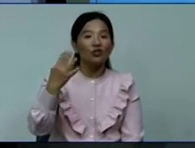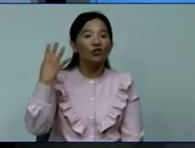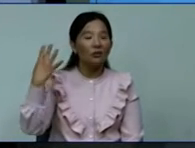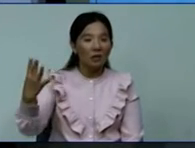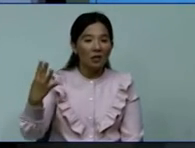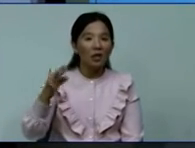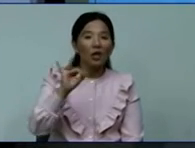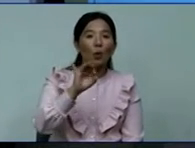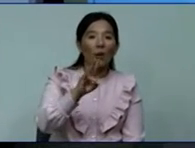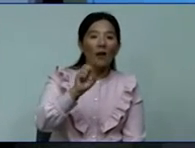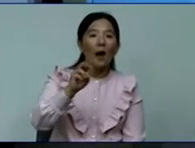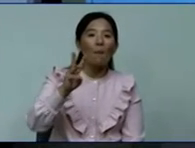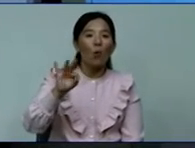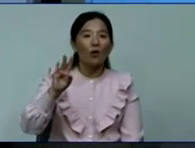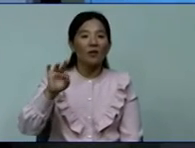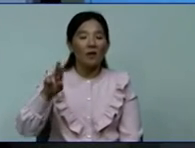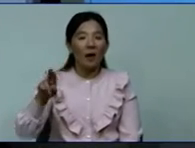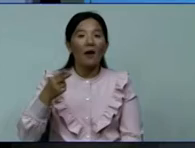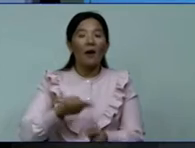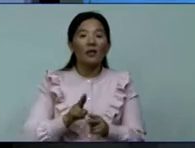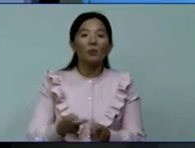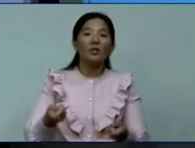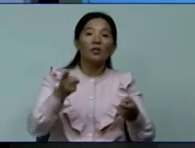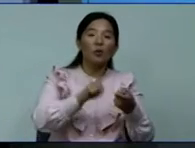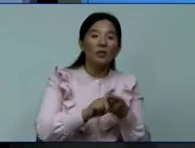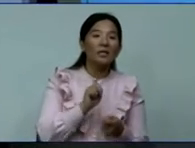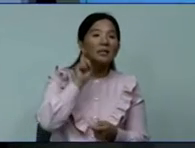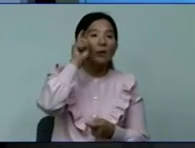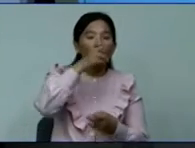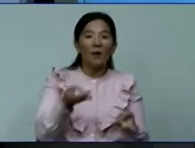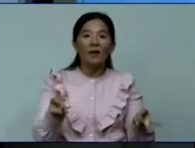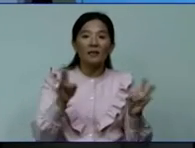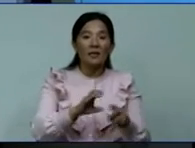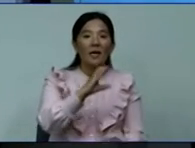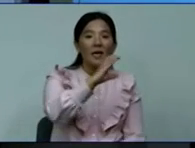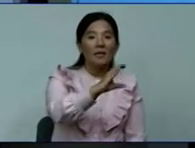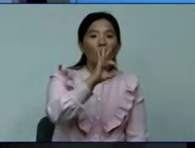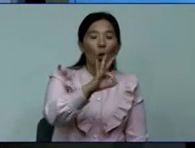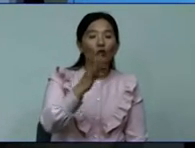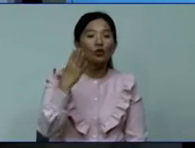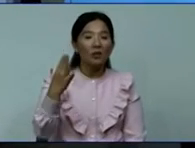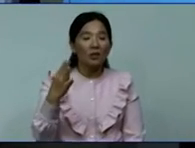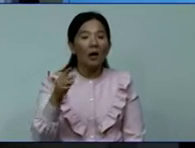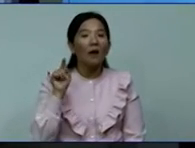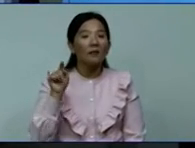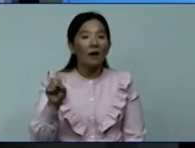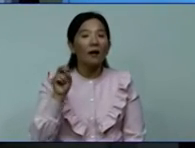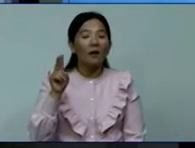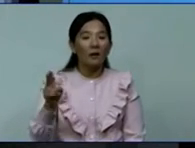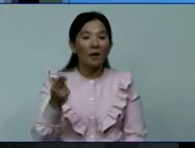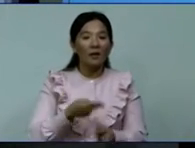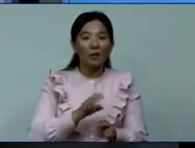NH4 ион аммония присоединяется с кислотным остатком SO4. Так как кислотный